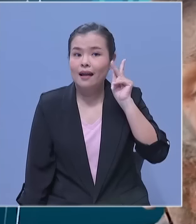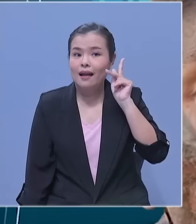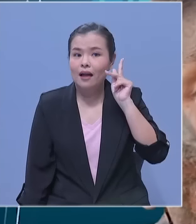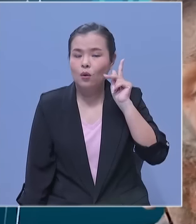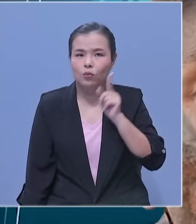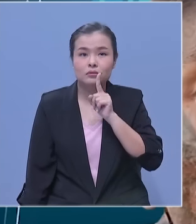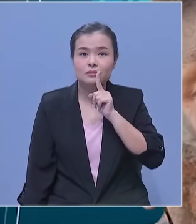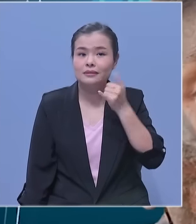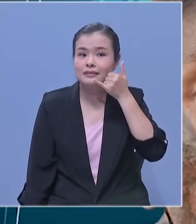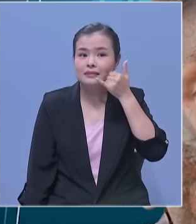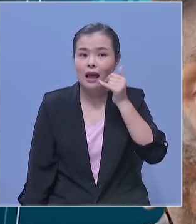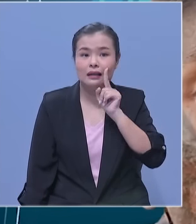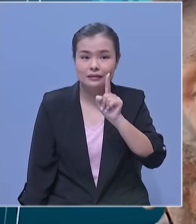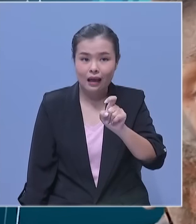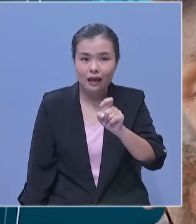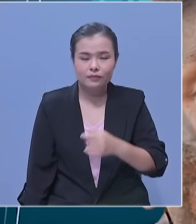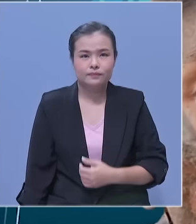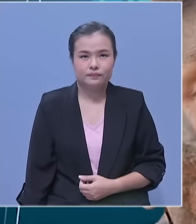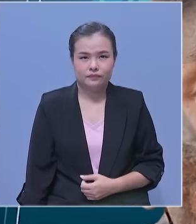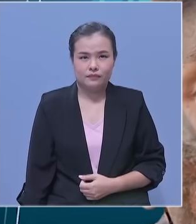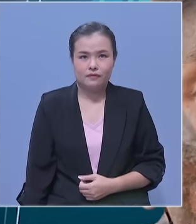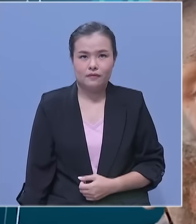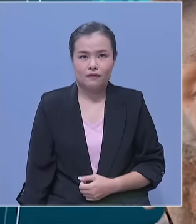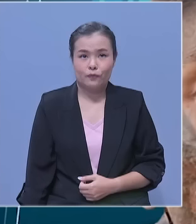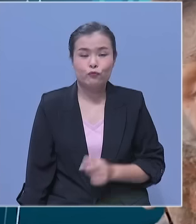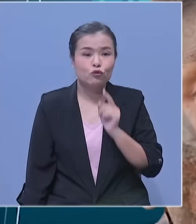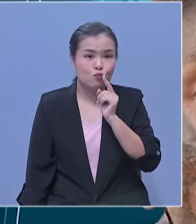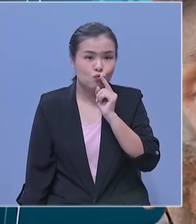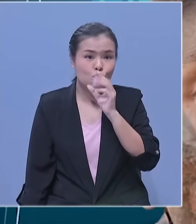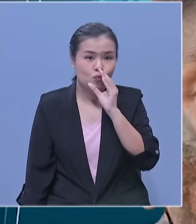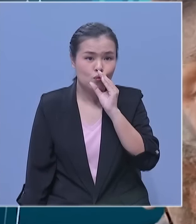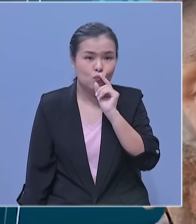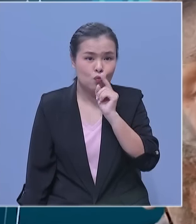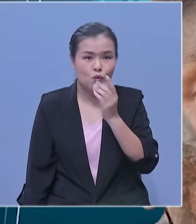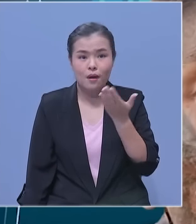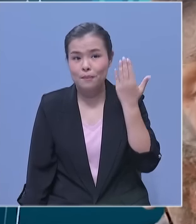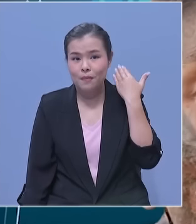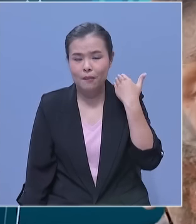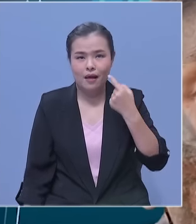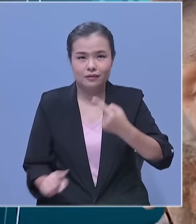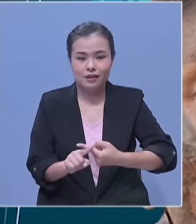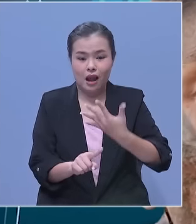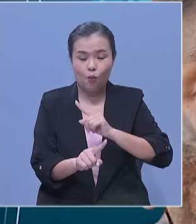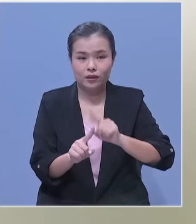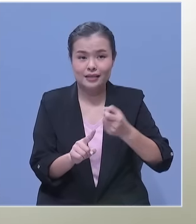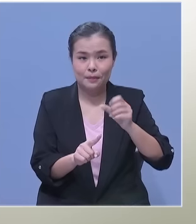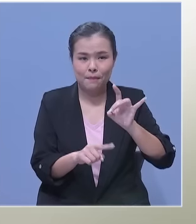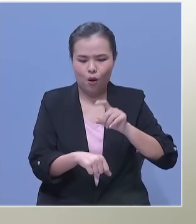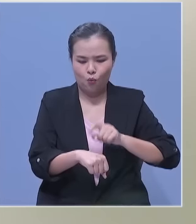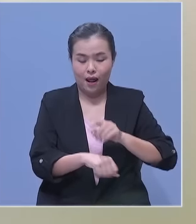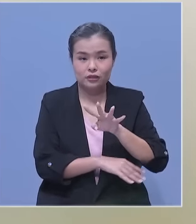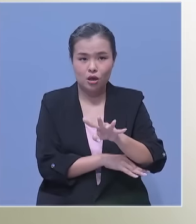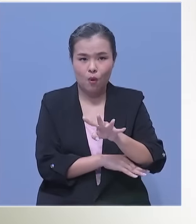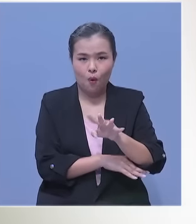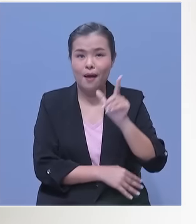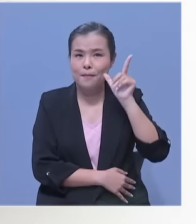ราก็พยายามติดต่อไปสอบถามรายละเอียดเพิ่มเติมนะคะก็ได้พูดคุยด้วยก็บอกว่าช่วงวันที่18พฤษภาคม4โมงเย็นตัว